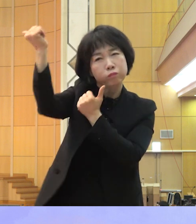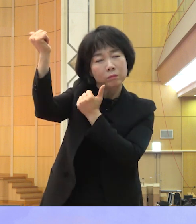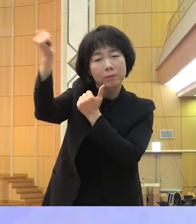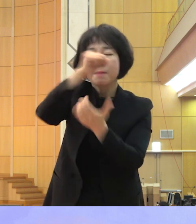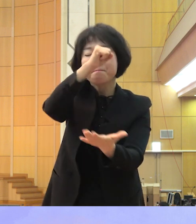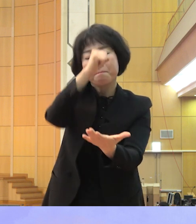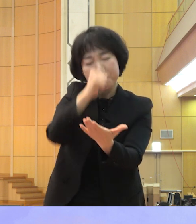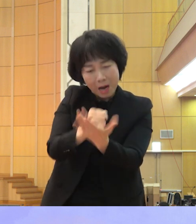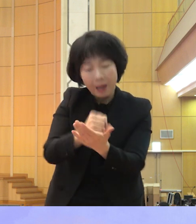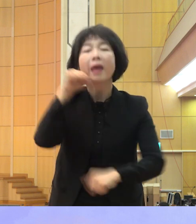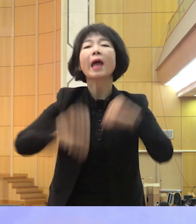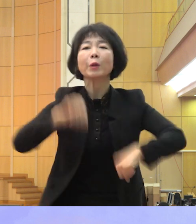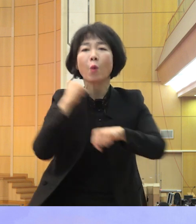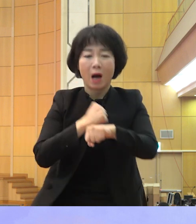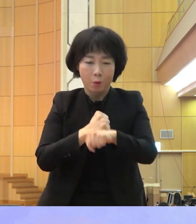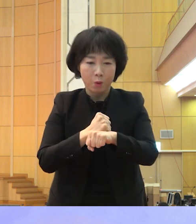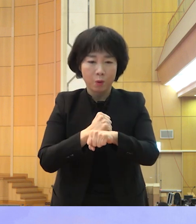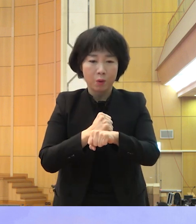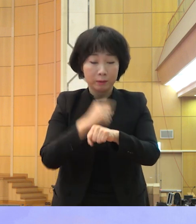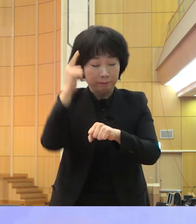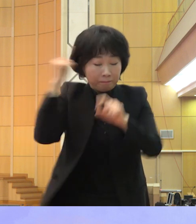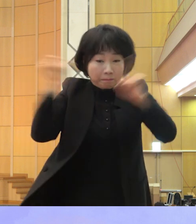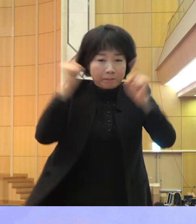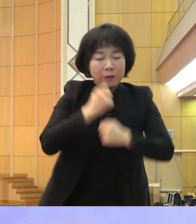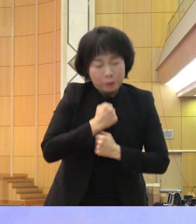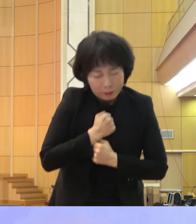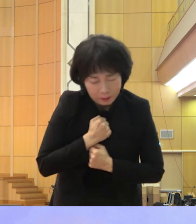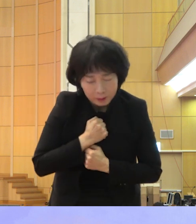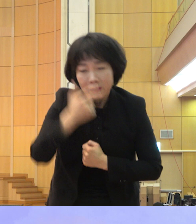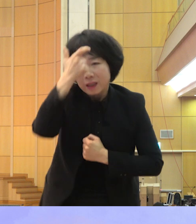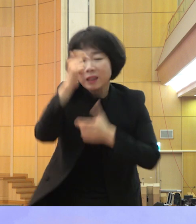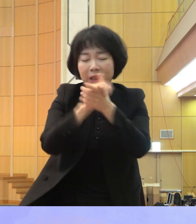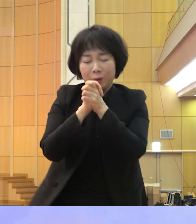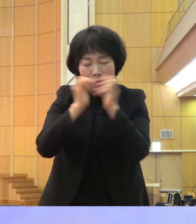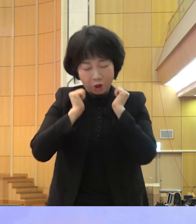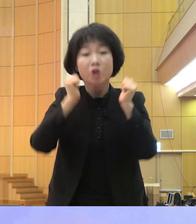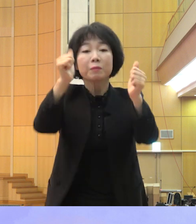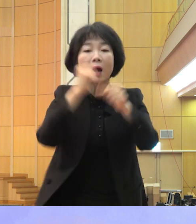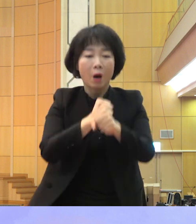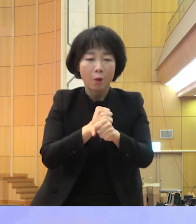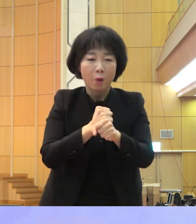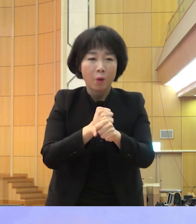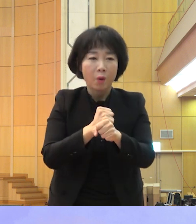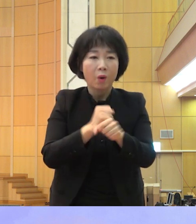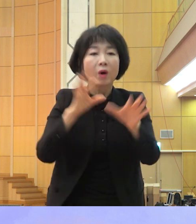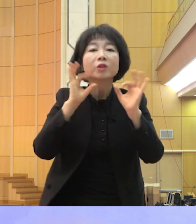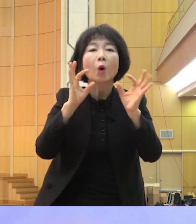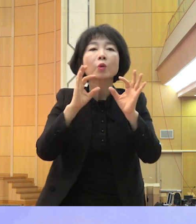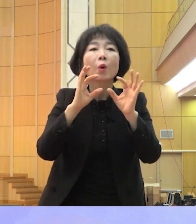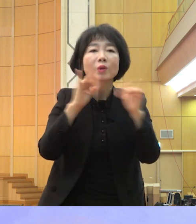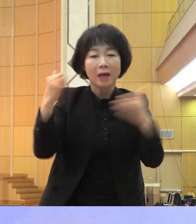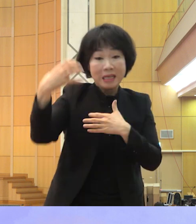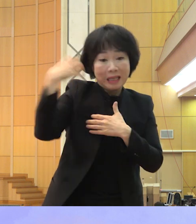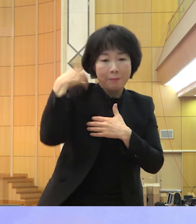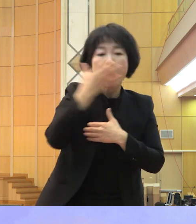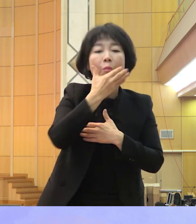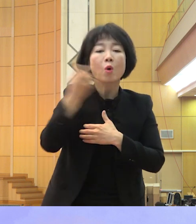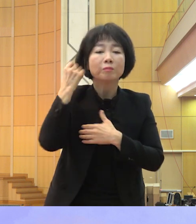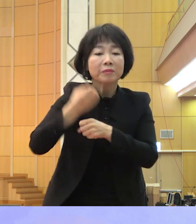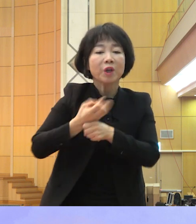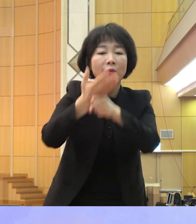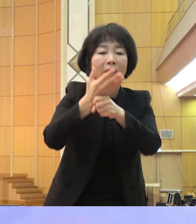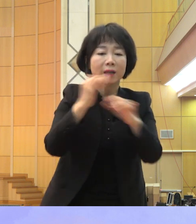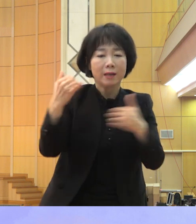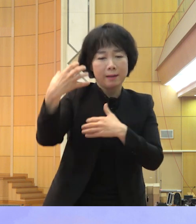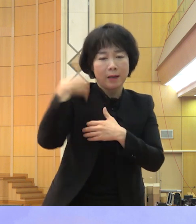부르심에 합당히 행하며 깨어 근신하여 기도하게 하시고 전도자의 사명과 복음